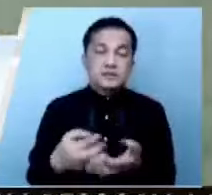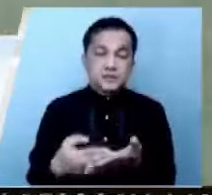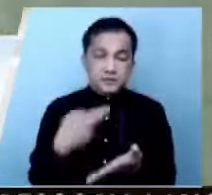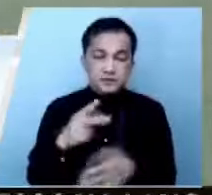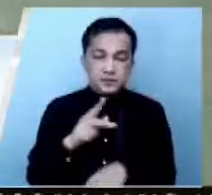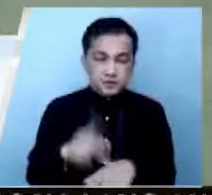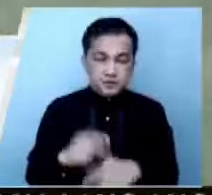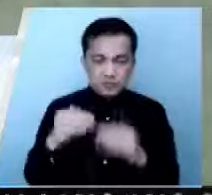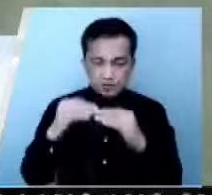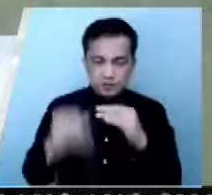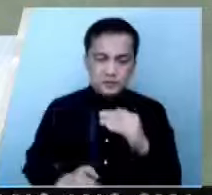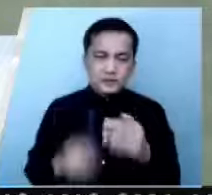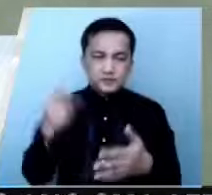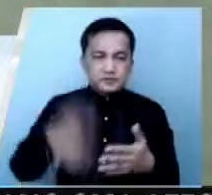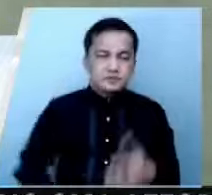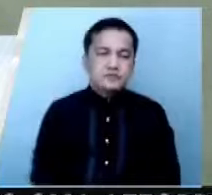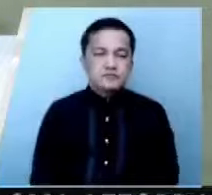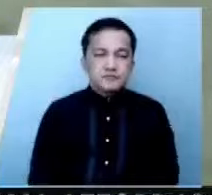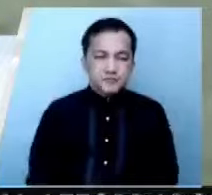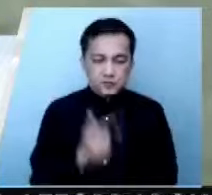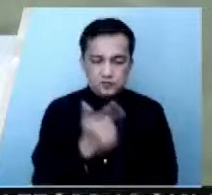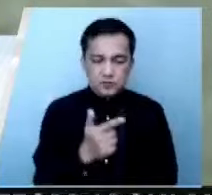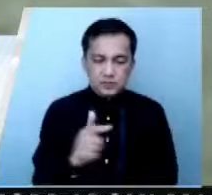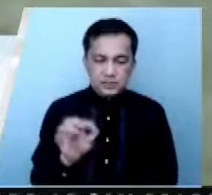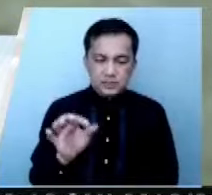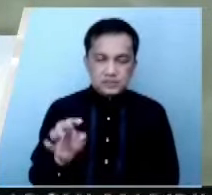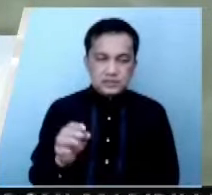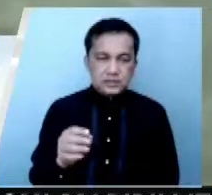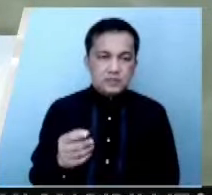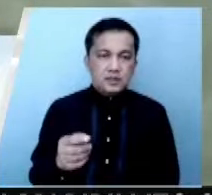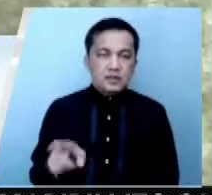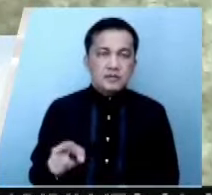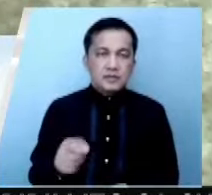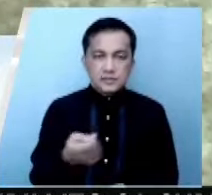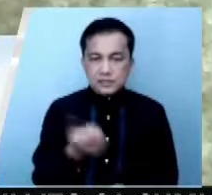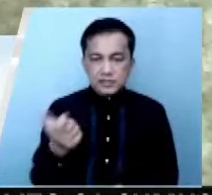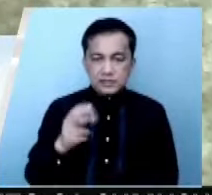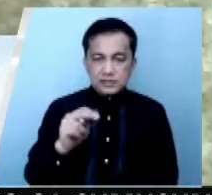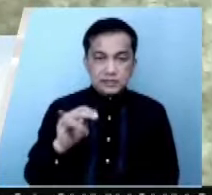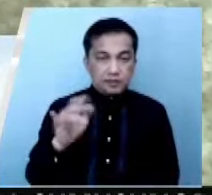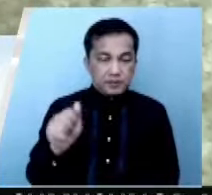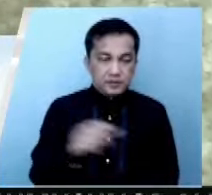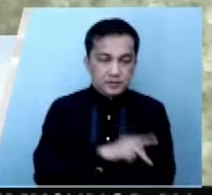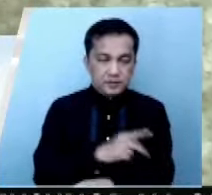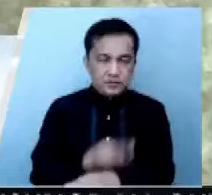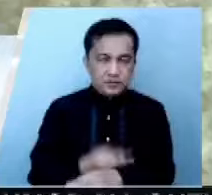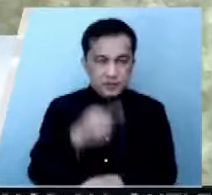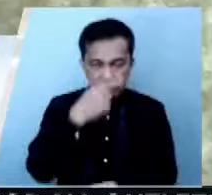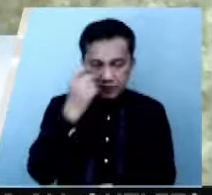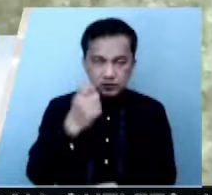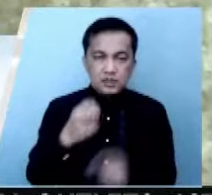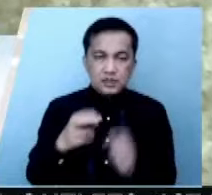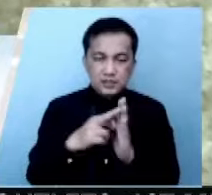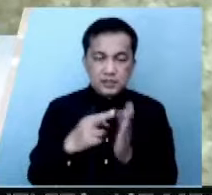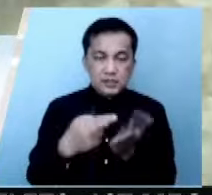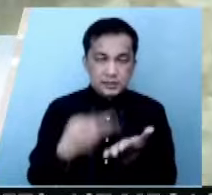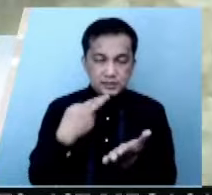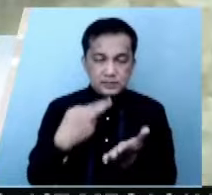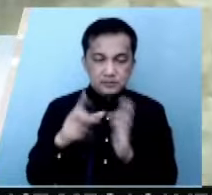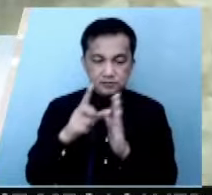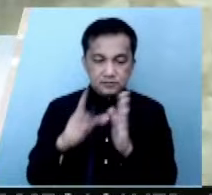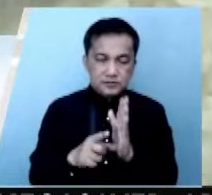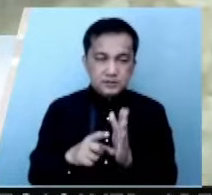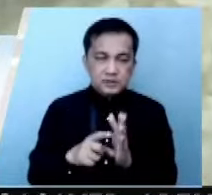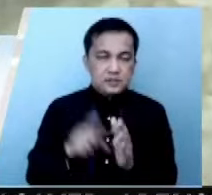presyo nito. 2019 ang mawala sa NFA ang kapangyarihang yan dahil sa Rice Tariffication Law na balak amyendahan ng